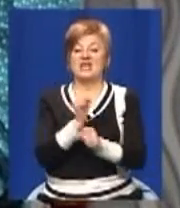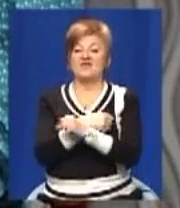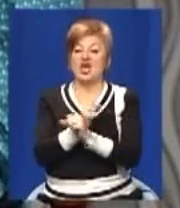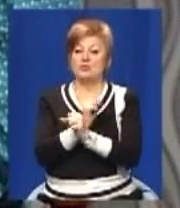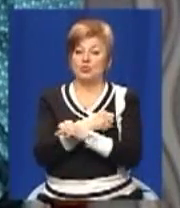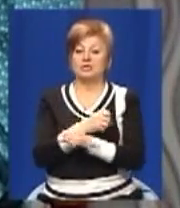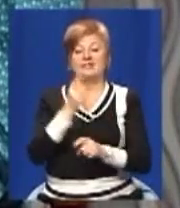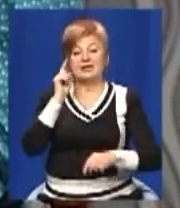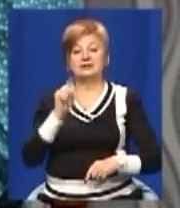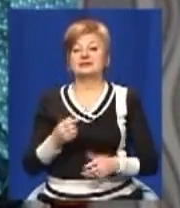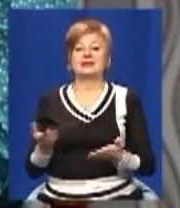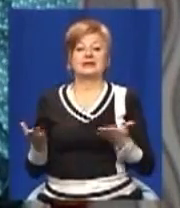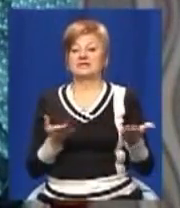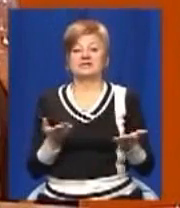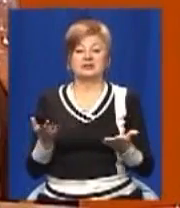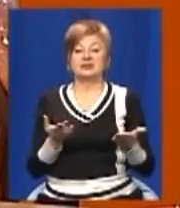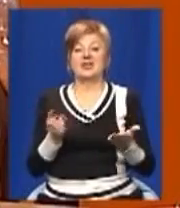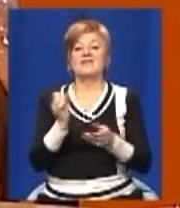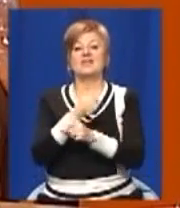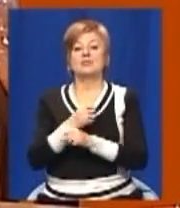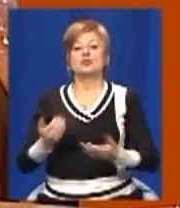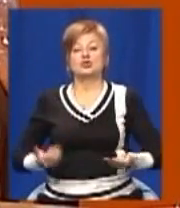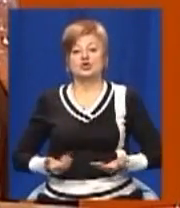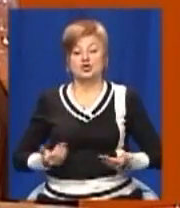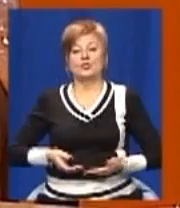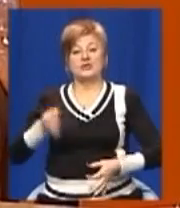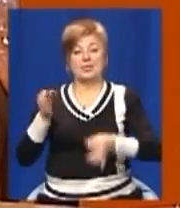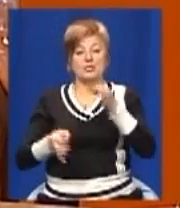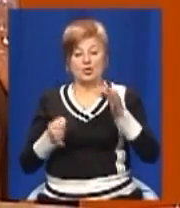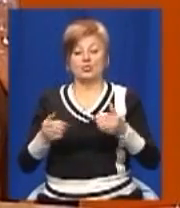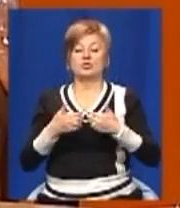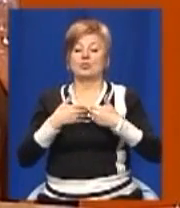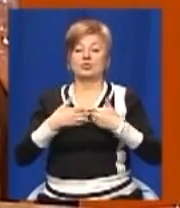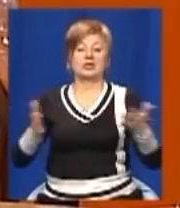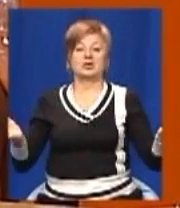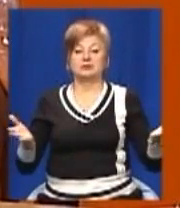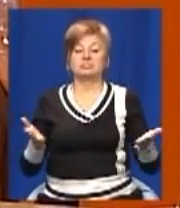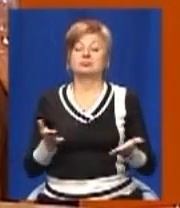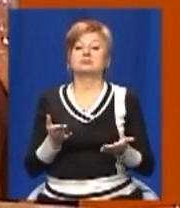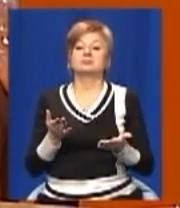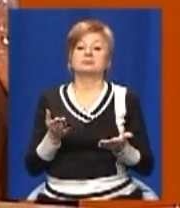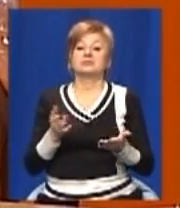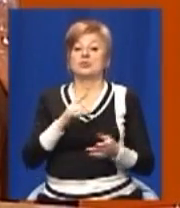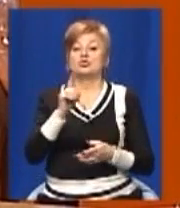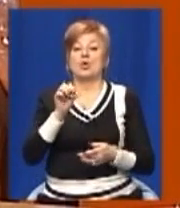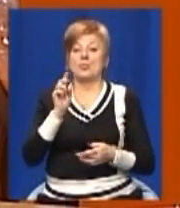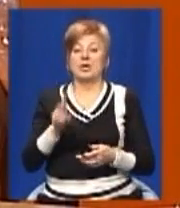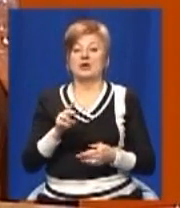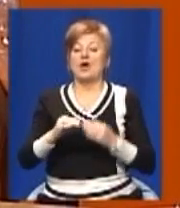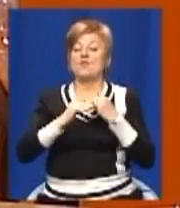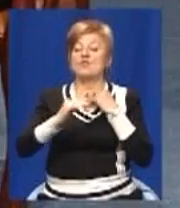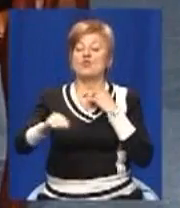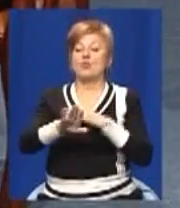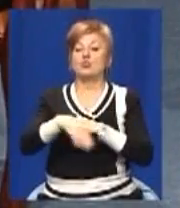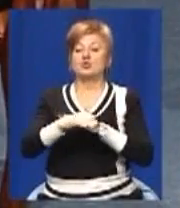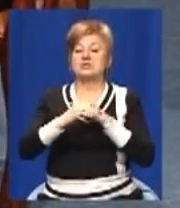верблюдів. А чи знаєш ти, де верблюди мешкають на природі, у відкритому просторі? Адже зоопарки так, це... Так, в пустині.